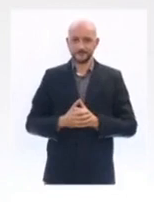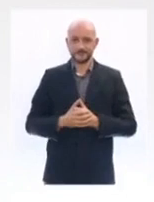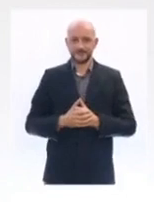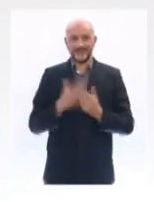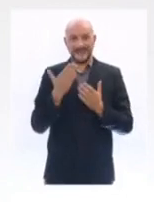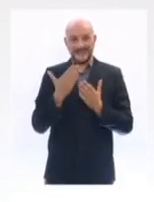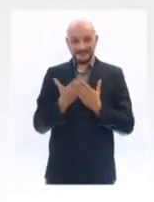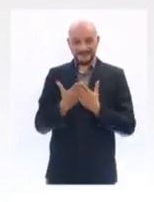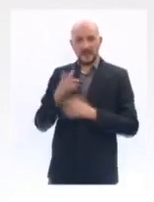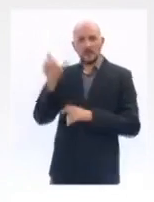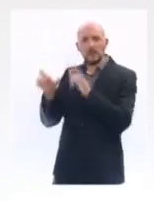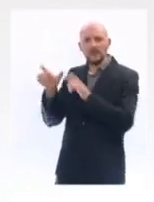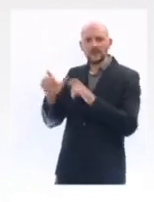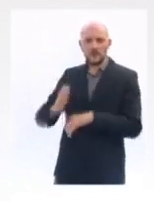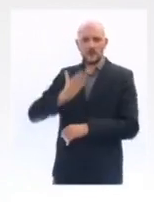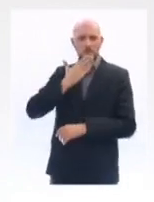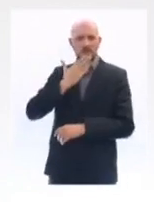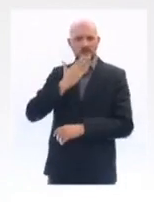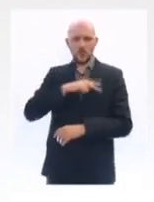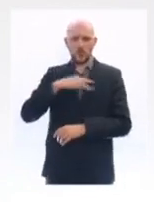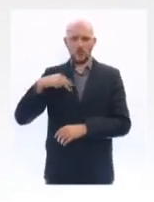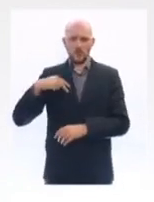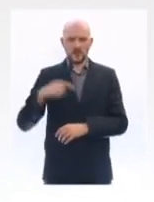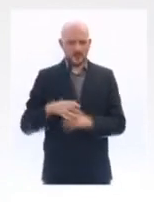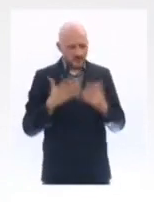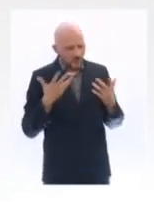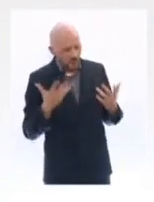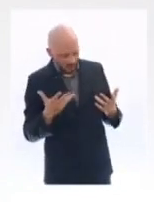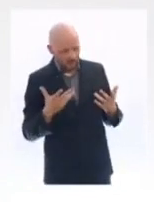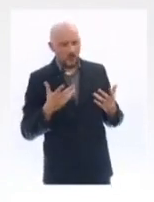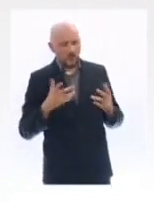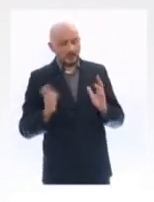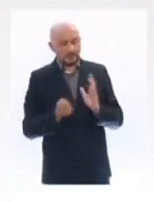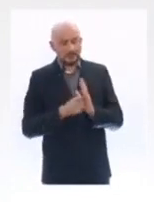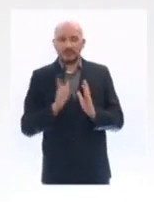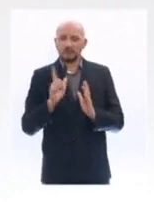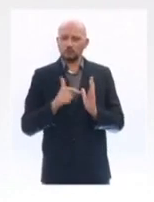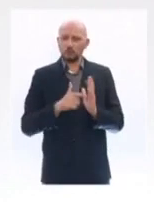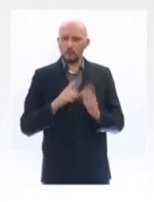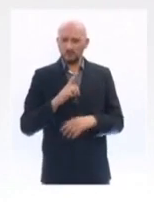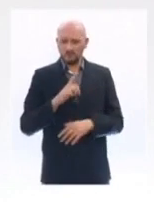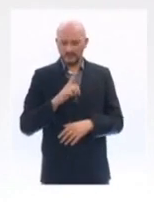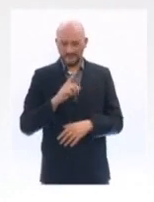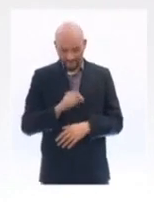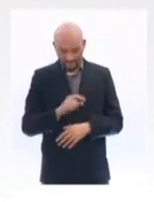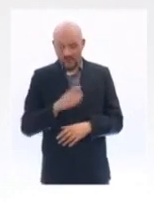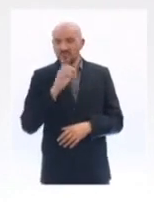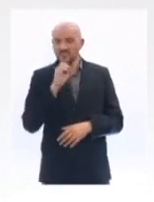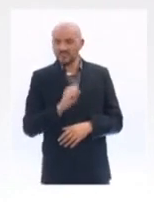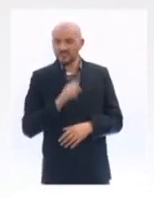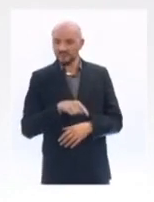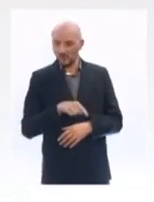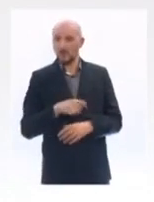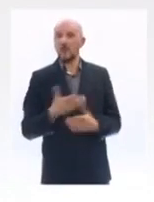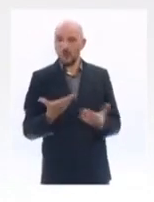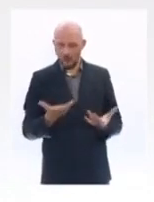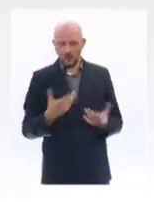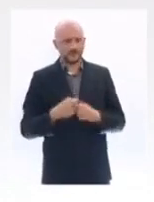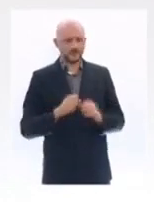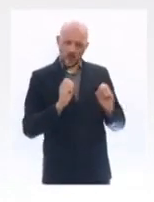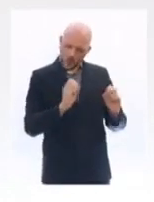restaurateur important, soit 15 000 euros sur 3 mois. Si le bailleur renonce à au moins 1 mois de loyer, 5 000 euros,